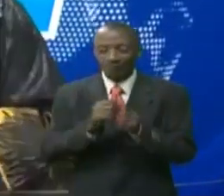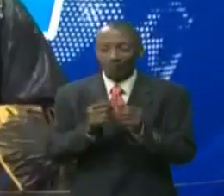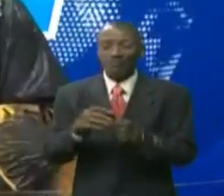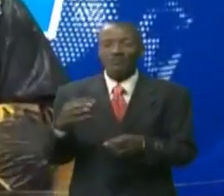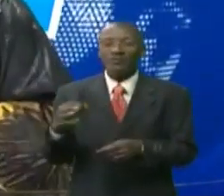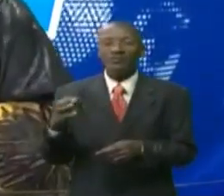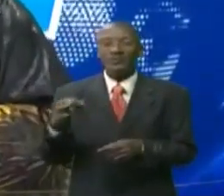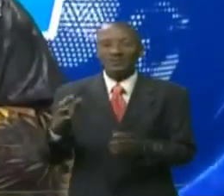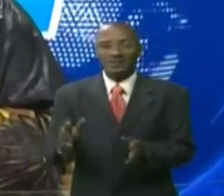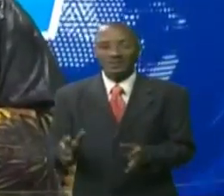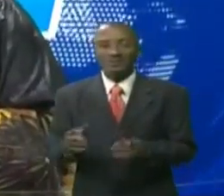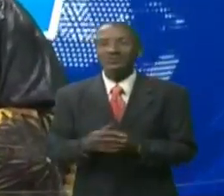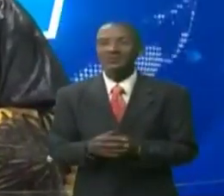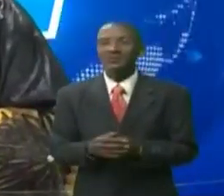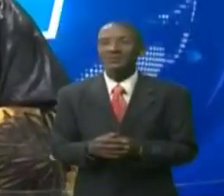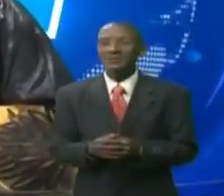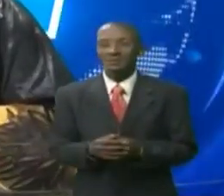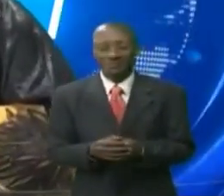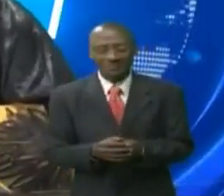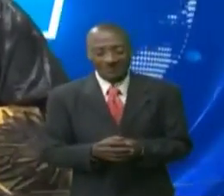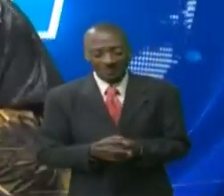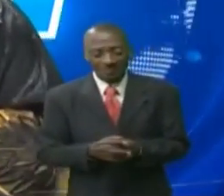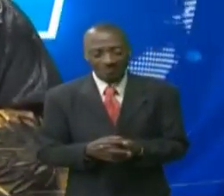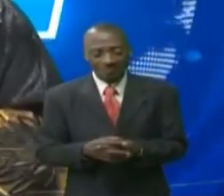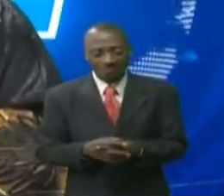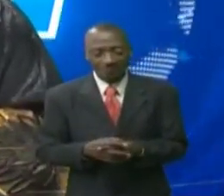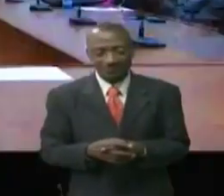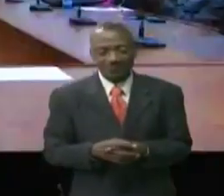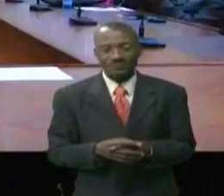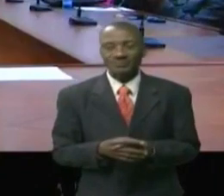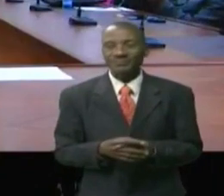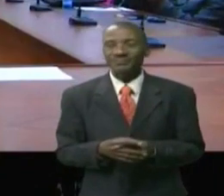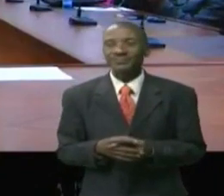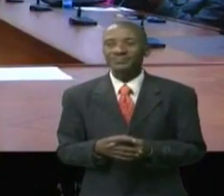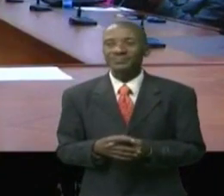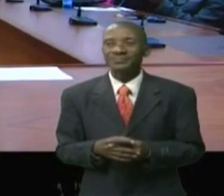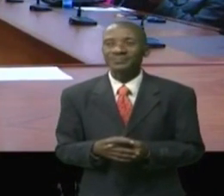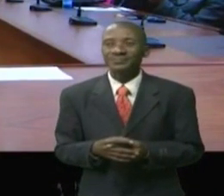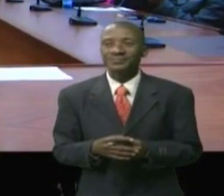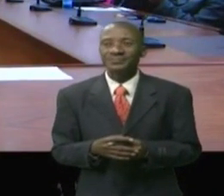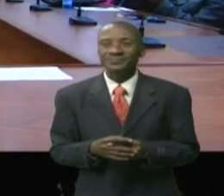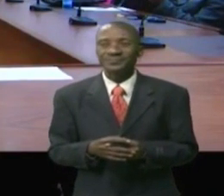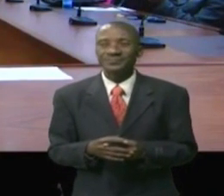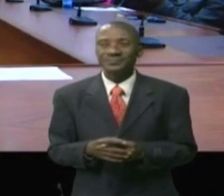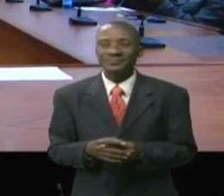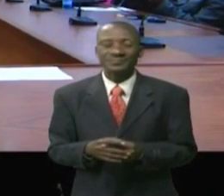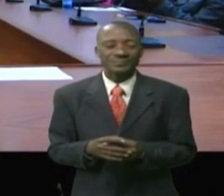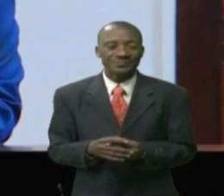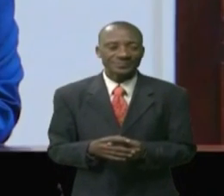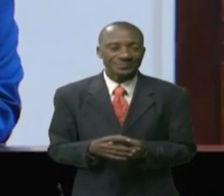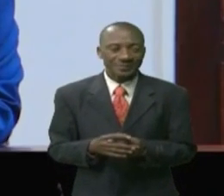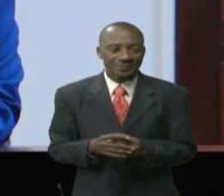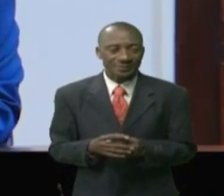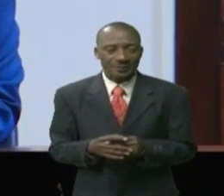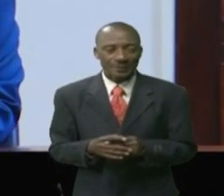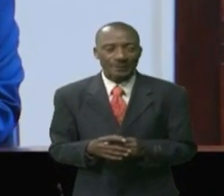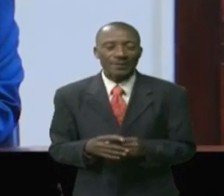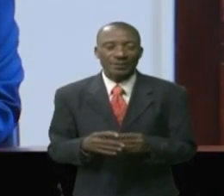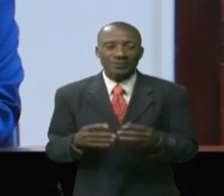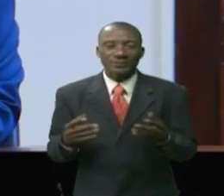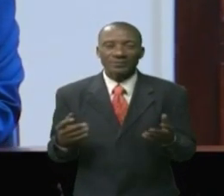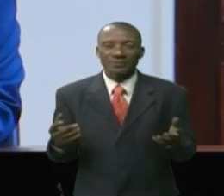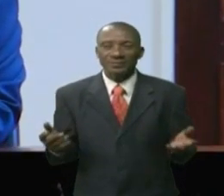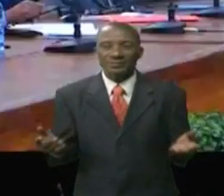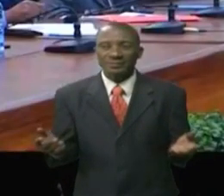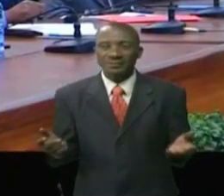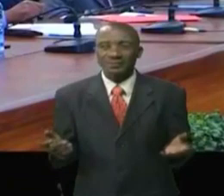choisi Palais de la Nation reportage plus de 6 millions d'enfants sont touchés par la malnutrition chronique